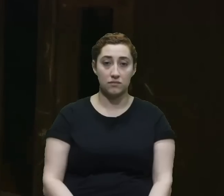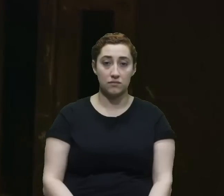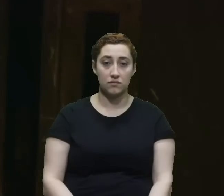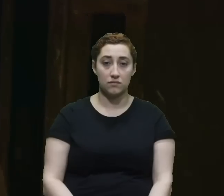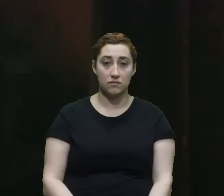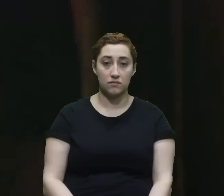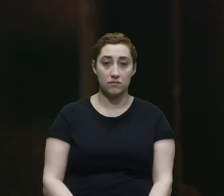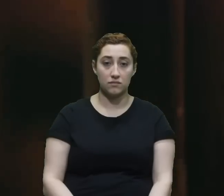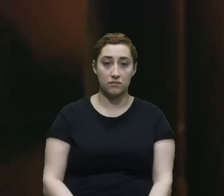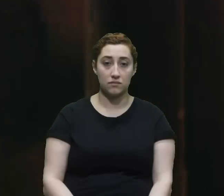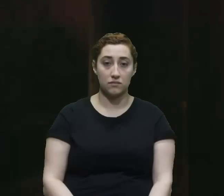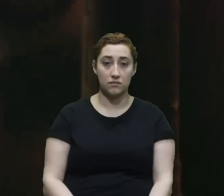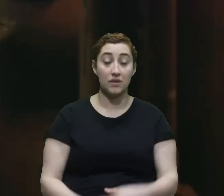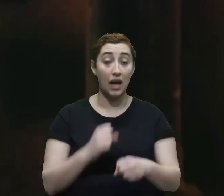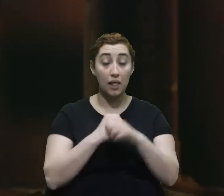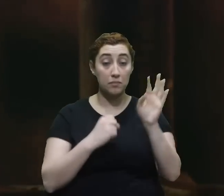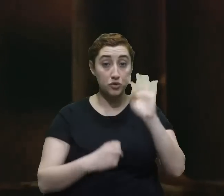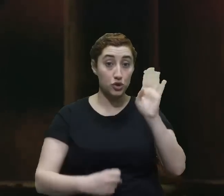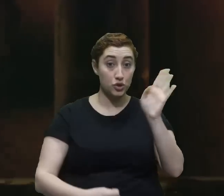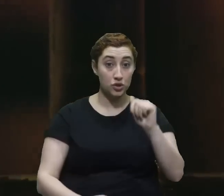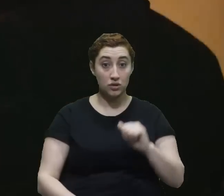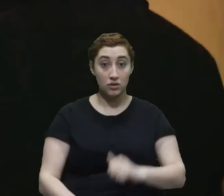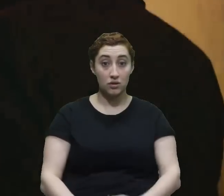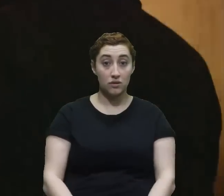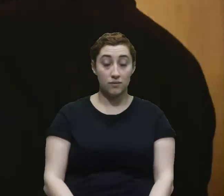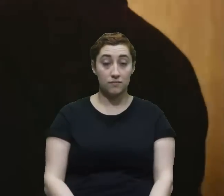Demir sopasıyla kapıya vuruyor. Galip!